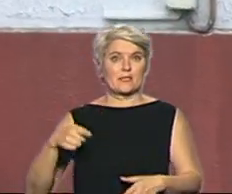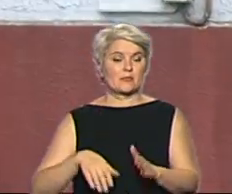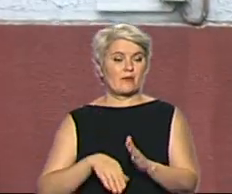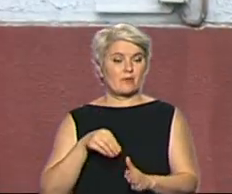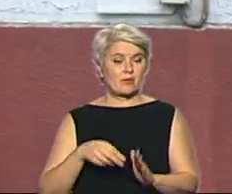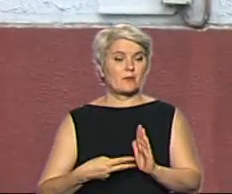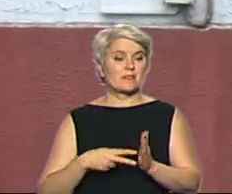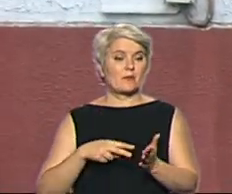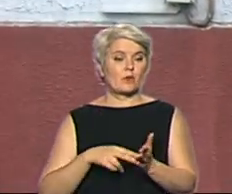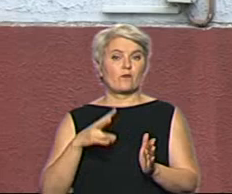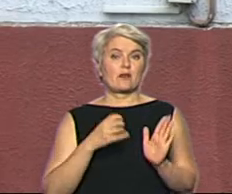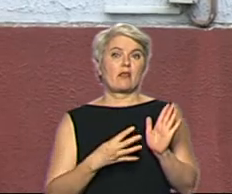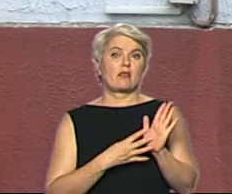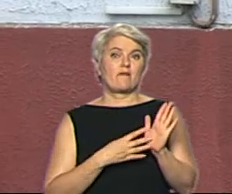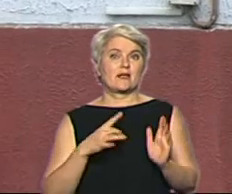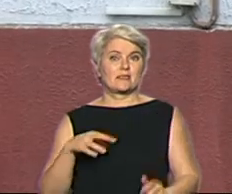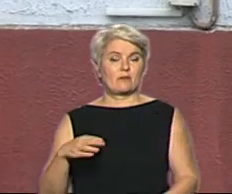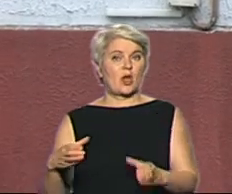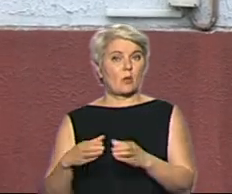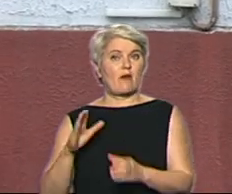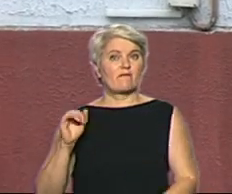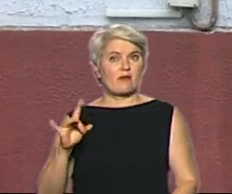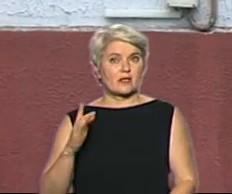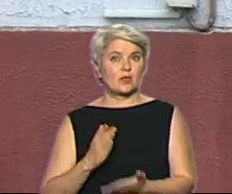на 9 серпня. Група Вагнера існує з